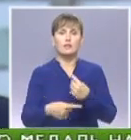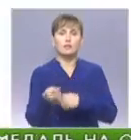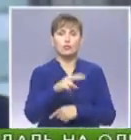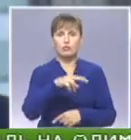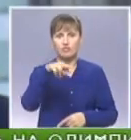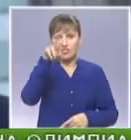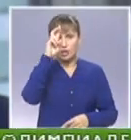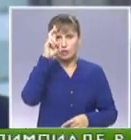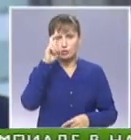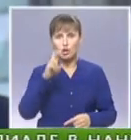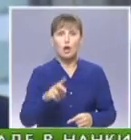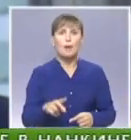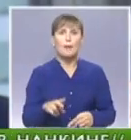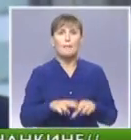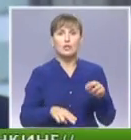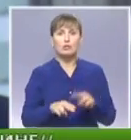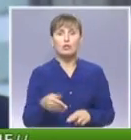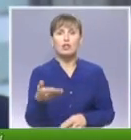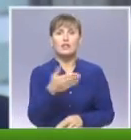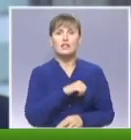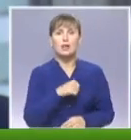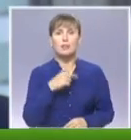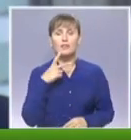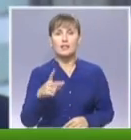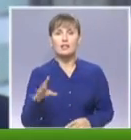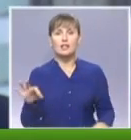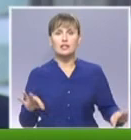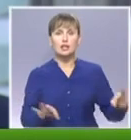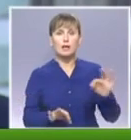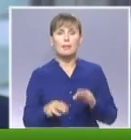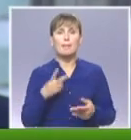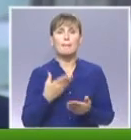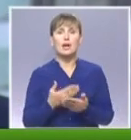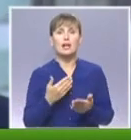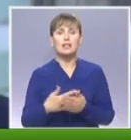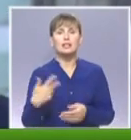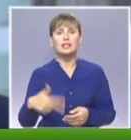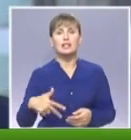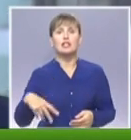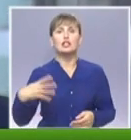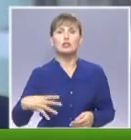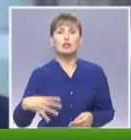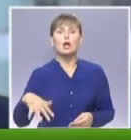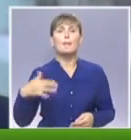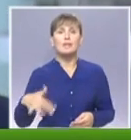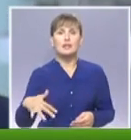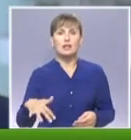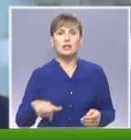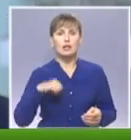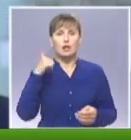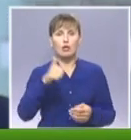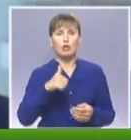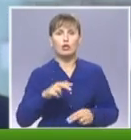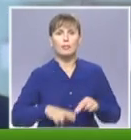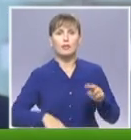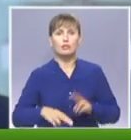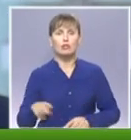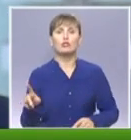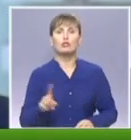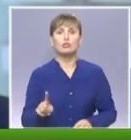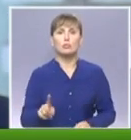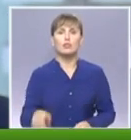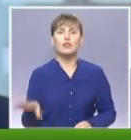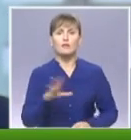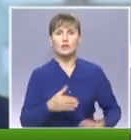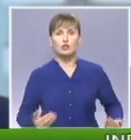казну. Постройки, как видите, там на схеме показано, в 30-х, 40-х, 50-х годах, чтобы они